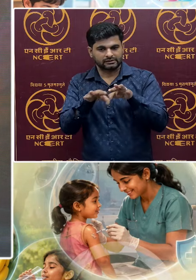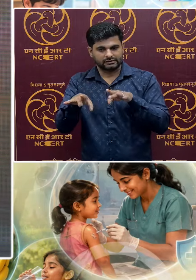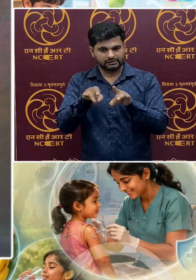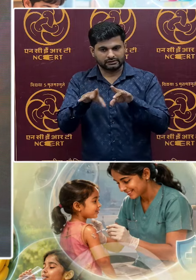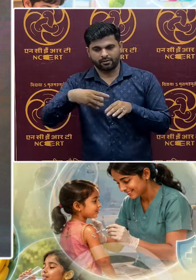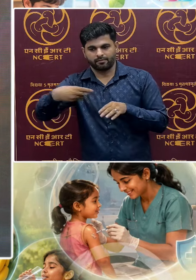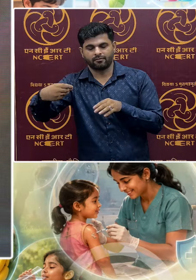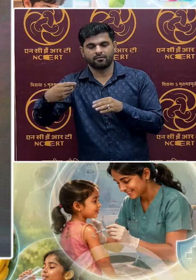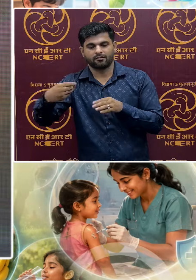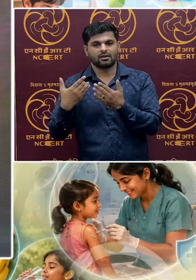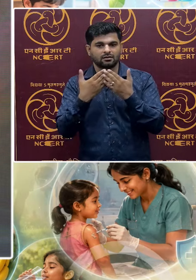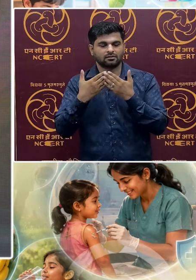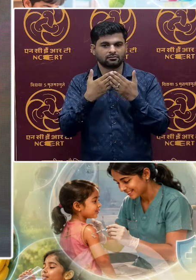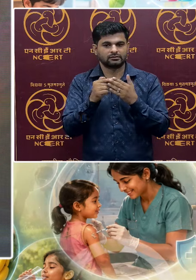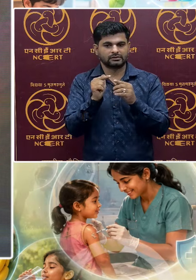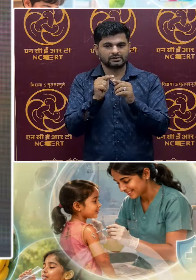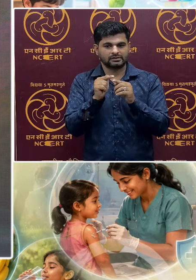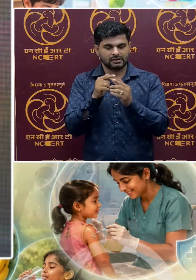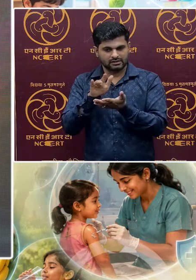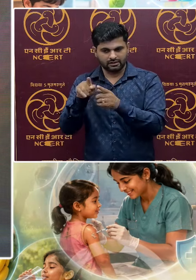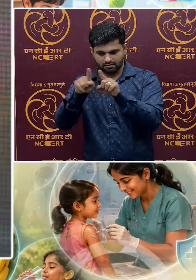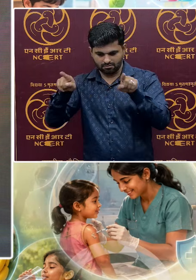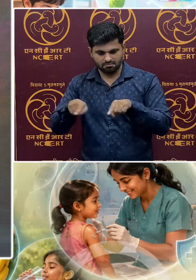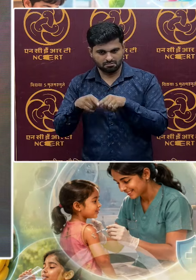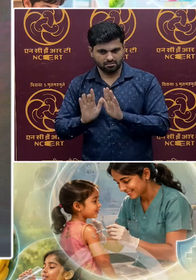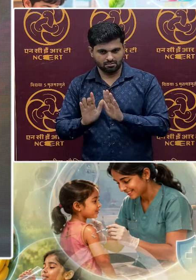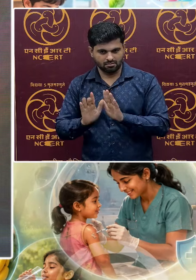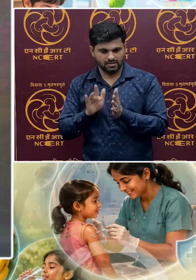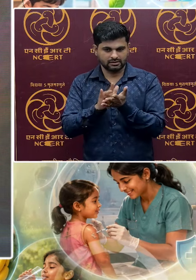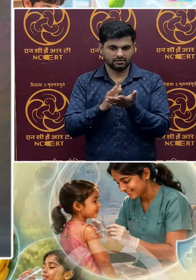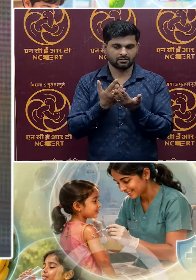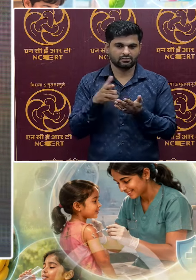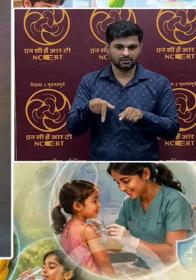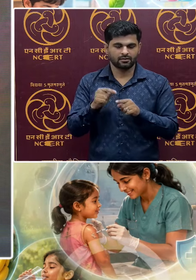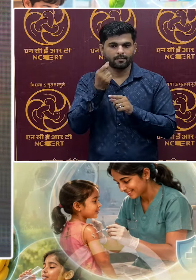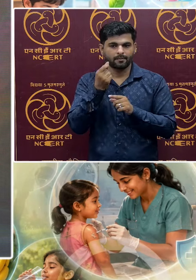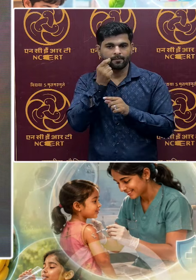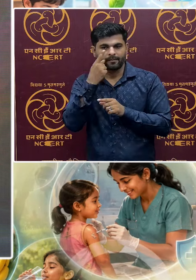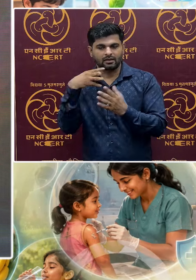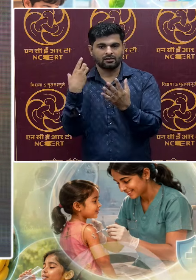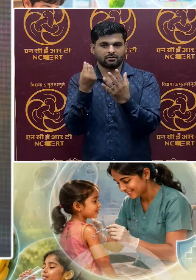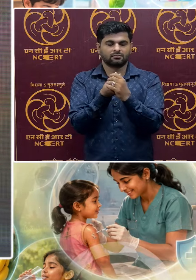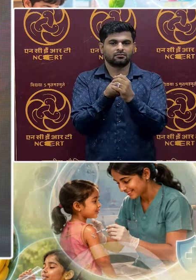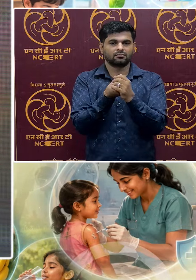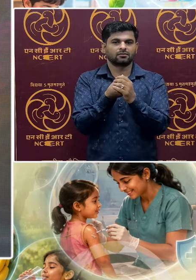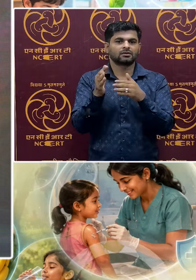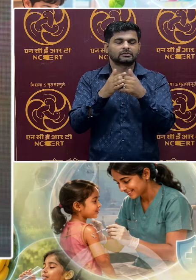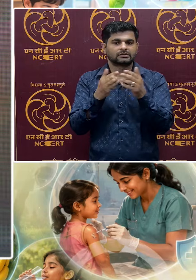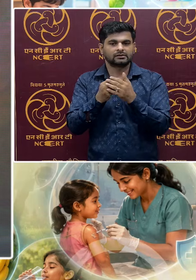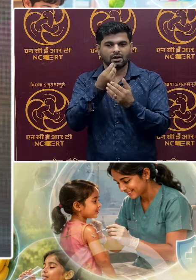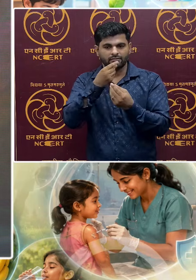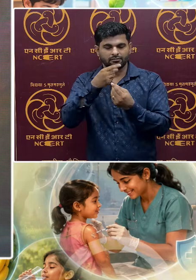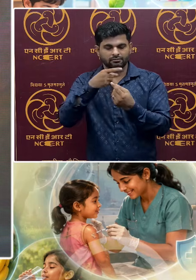बात करें तो हो सकता है वहाँ पर स्पेस है, और पेरेंट्स को इन्वॉल्व करके अगर कुछ किचन